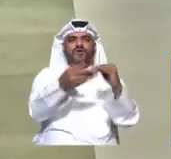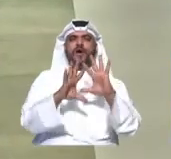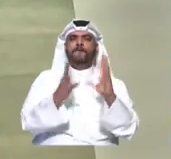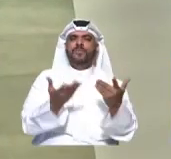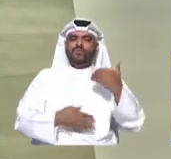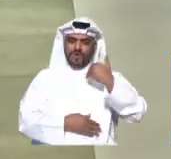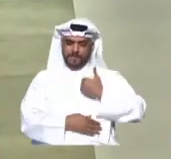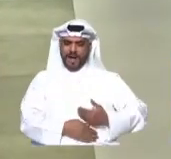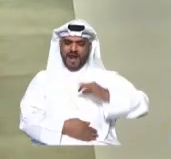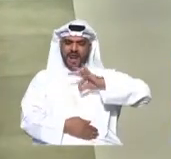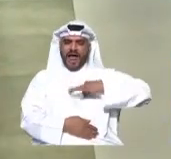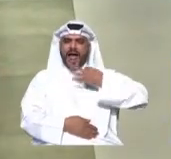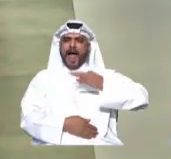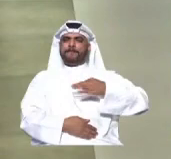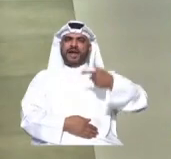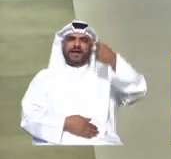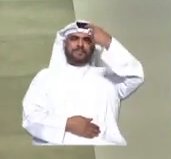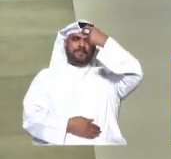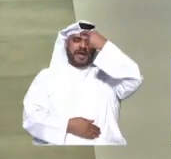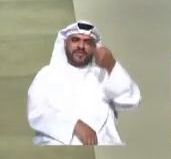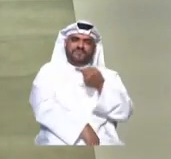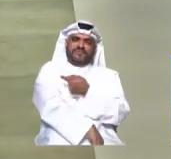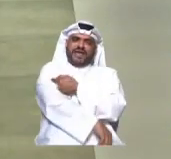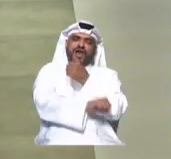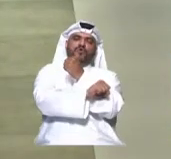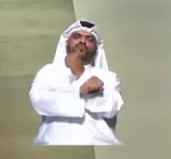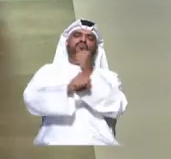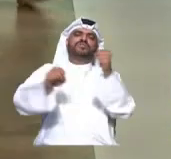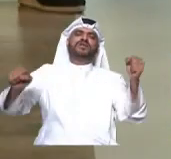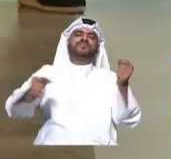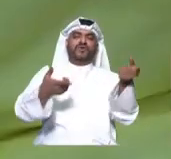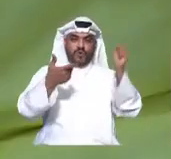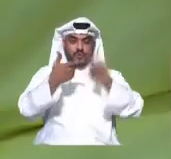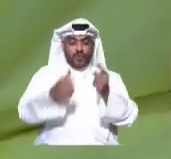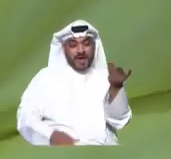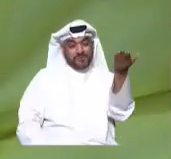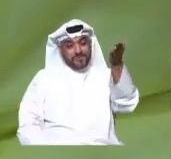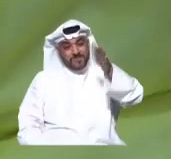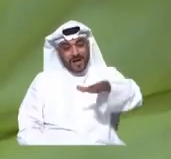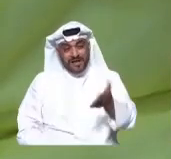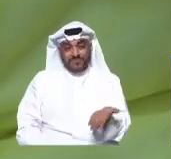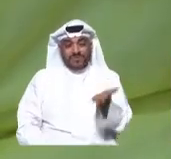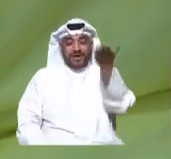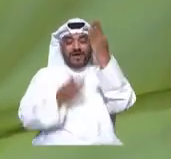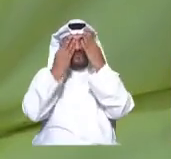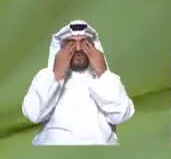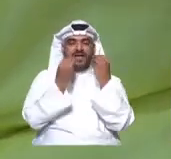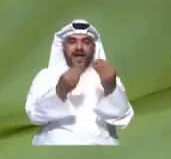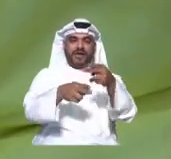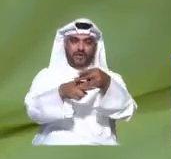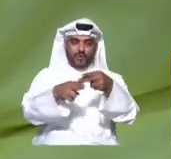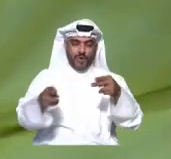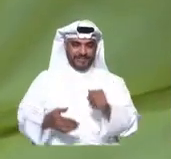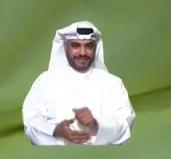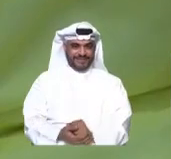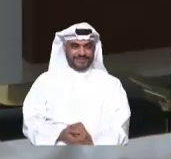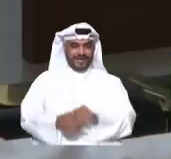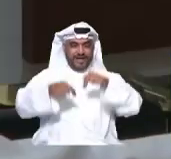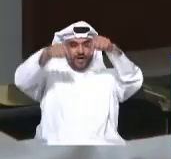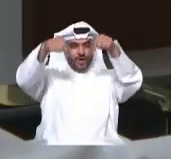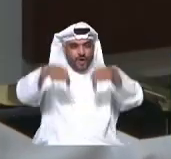بكل أطيافه ودور الشهداء الأبرار الذين قدموا دمائهم فداء للكويت. تمر اليوم